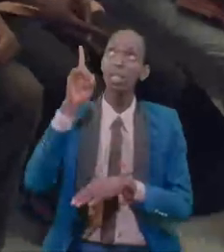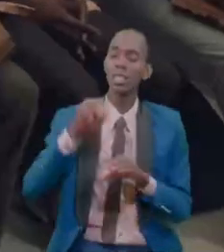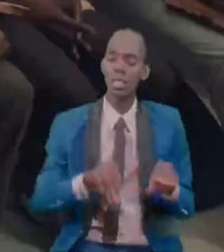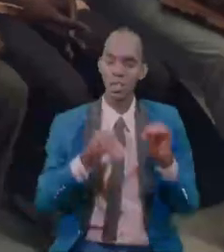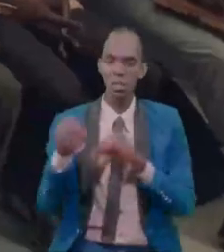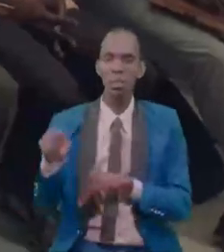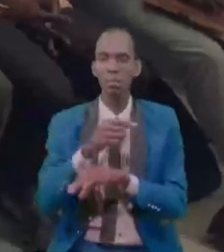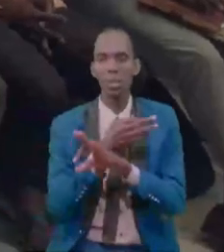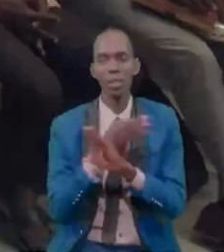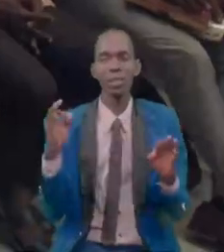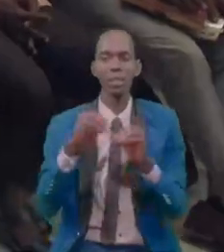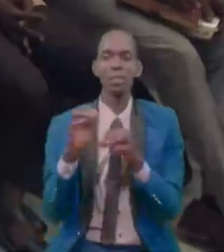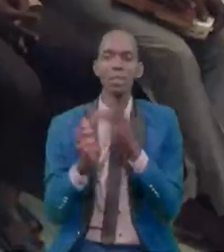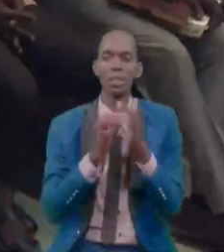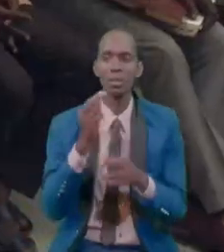franchi.